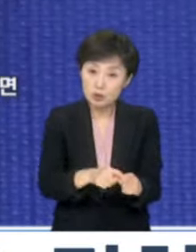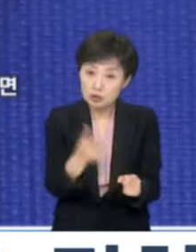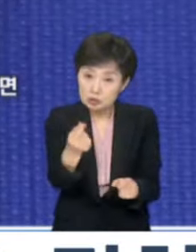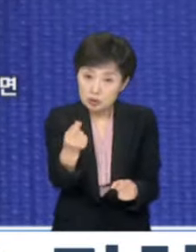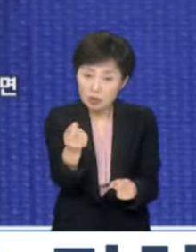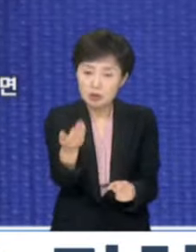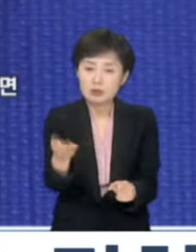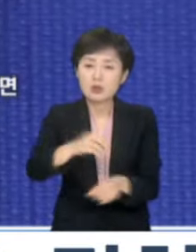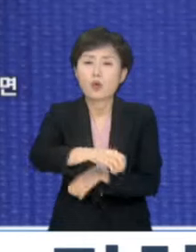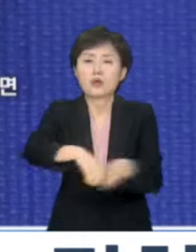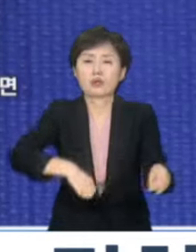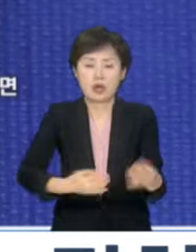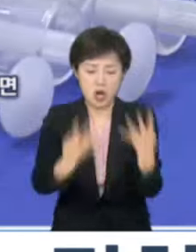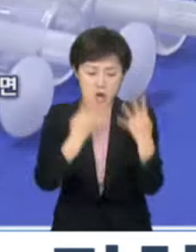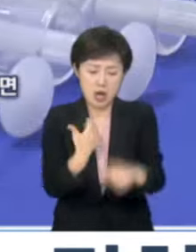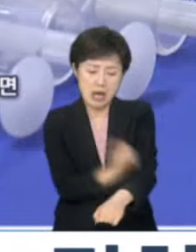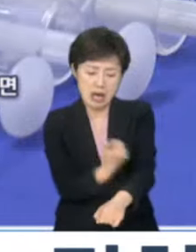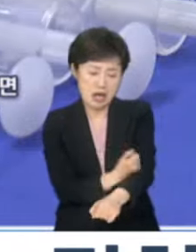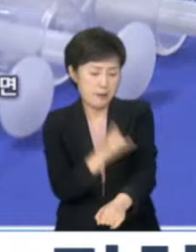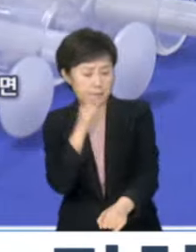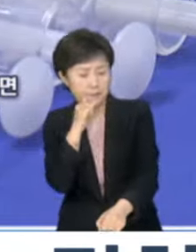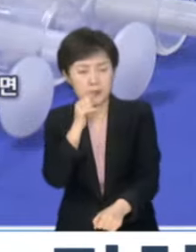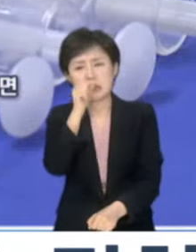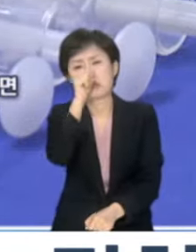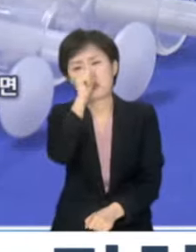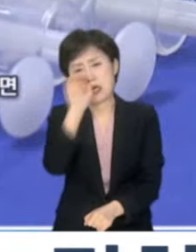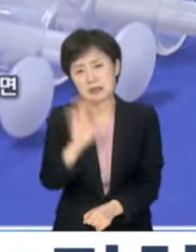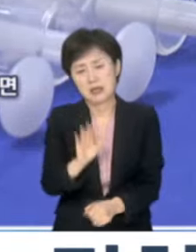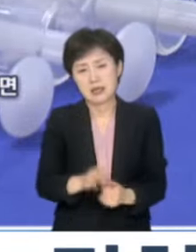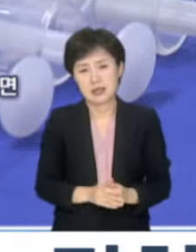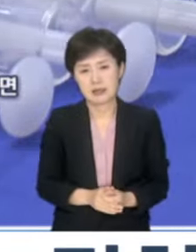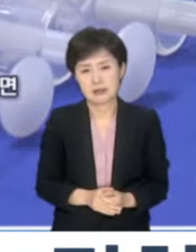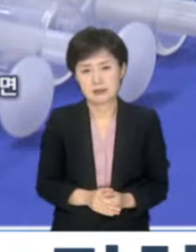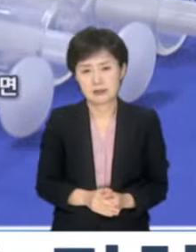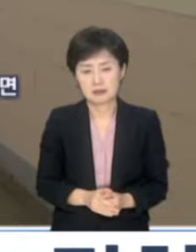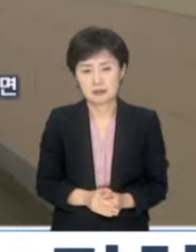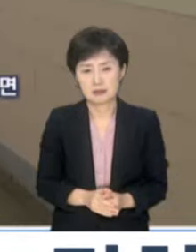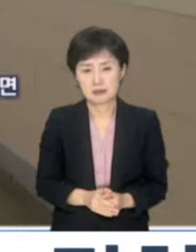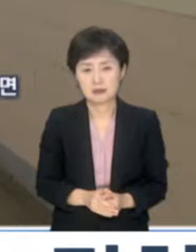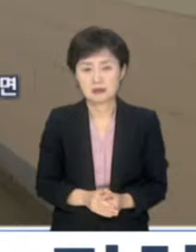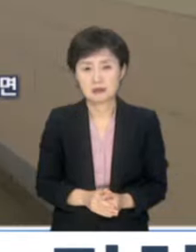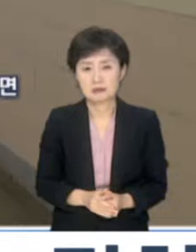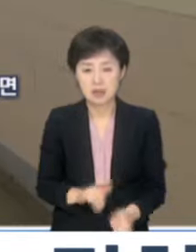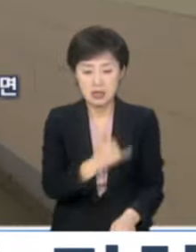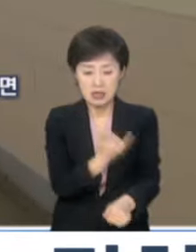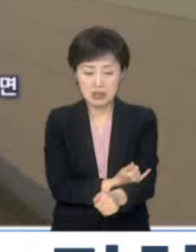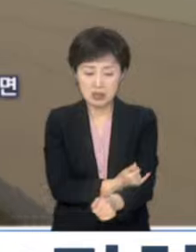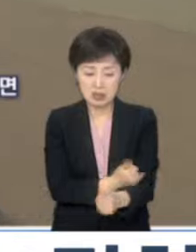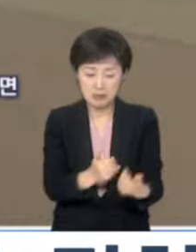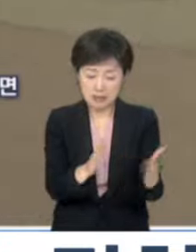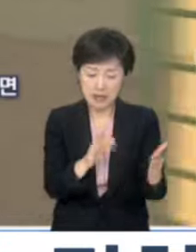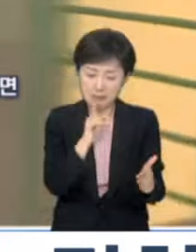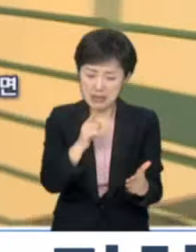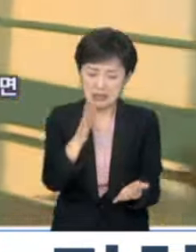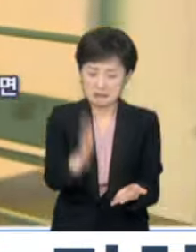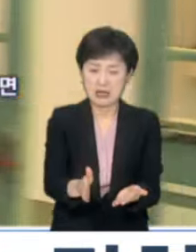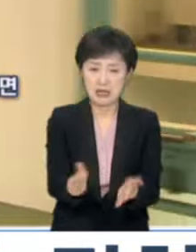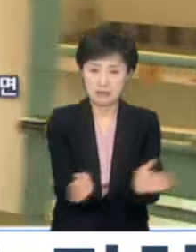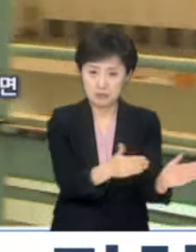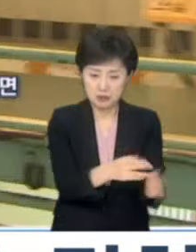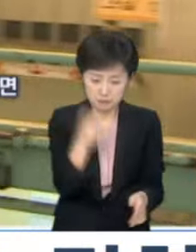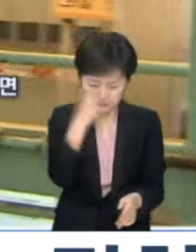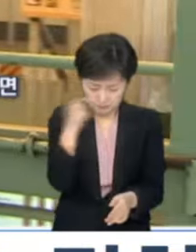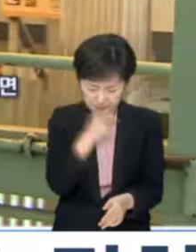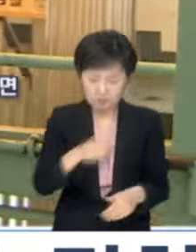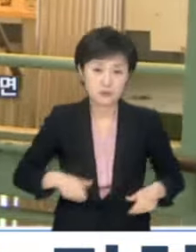너무나 잘못된 일이기 때문에 인권침해 소지가 조금은 있을지언정 어쨌든 단속은 더 강화를 해야 된다고